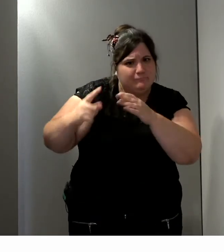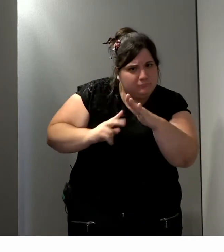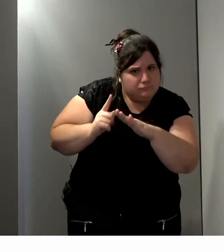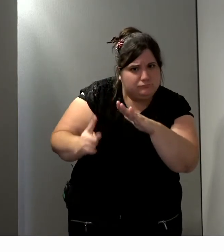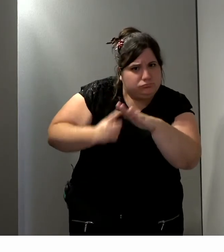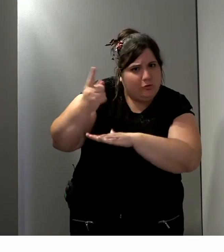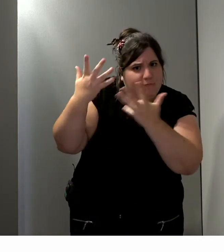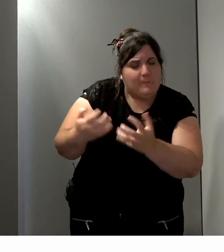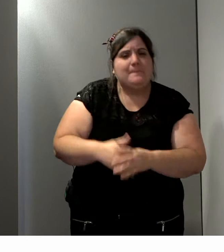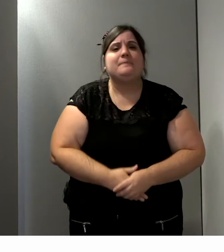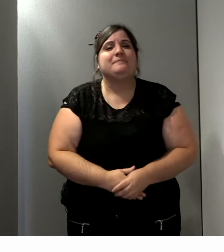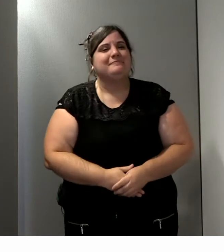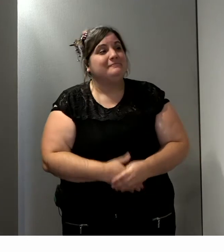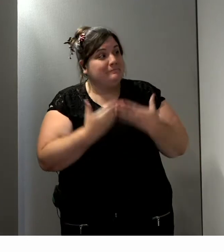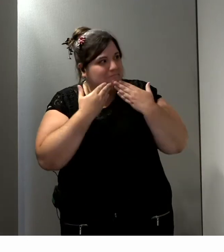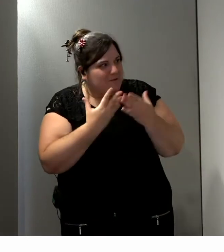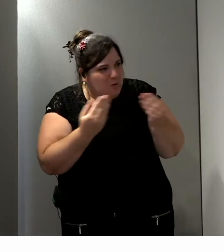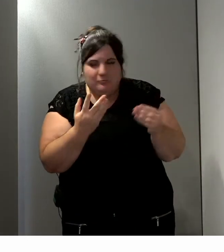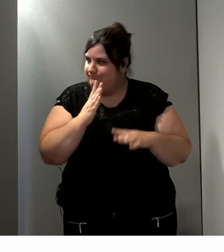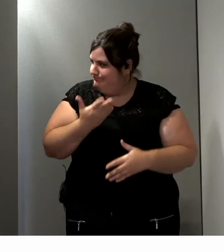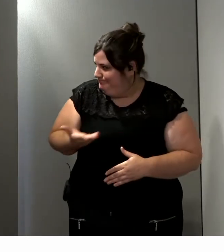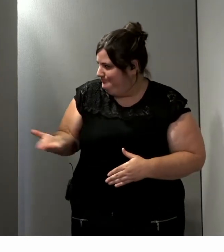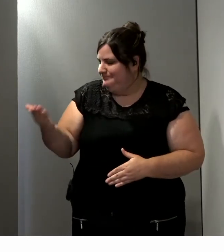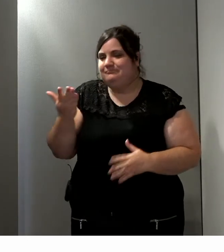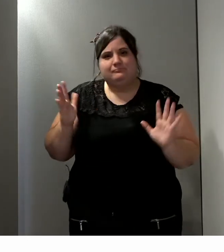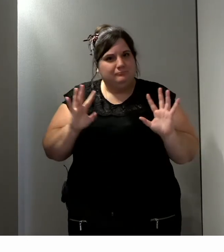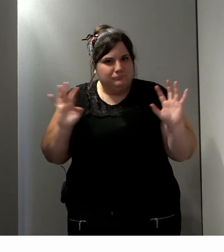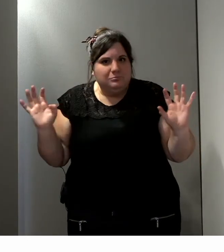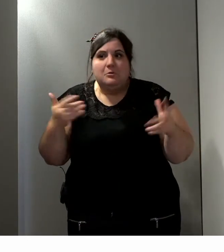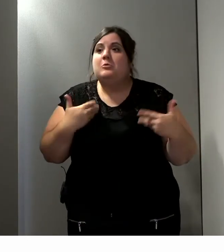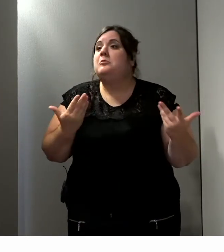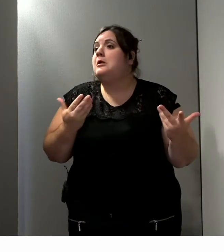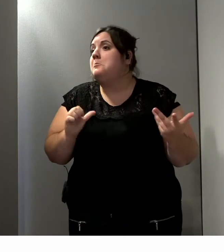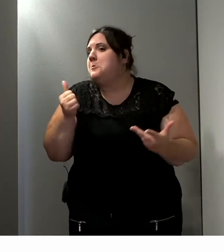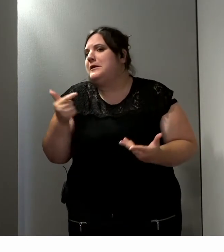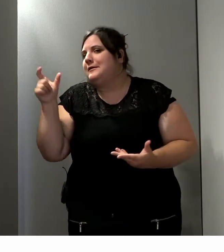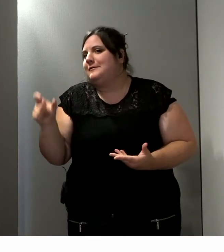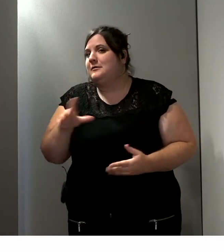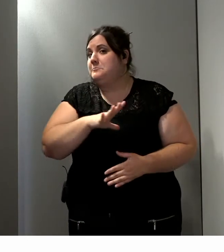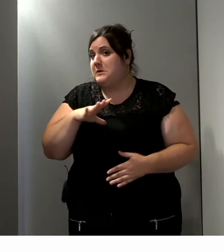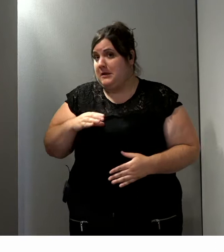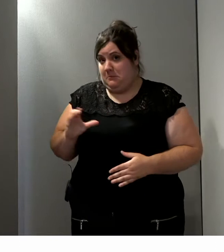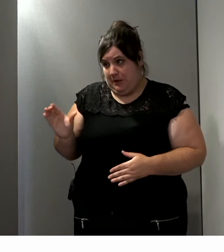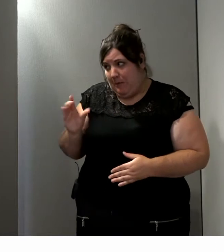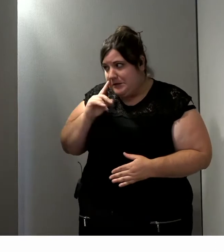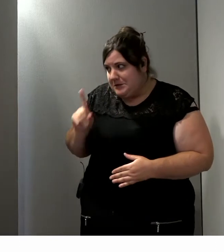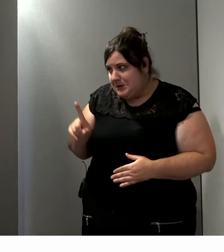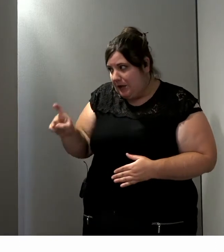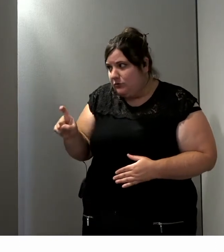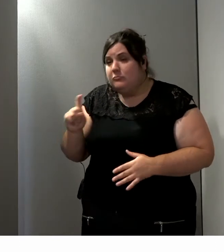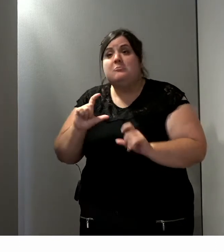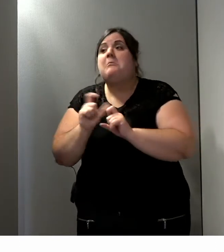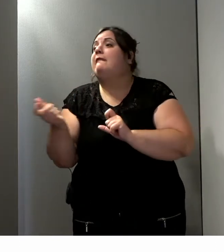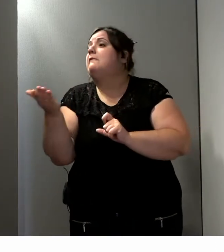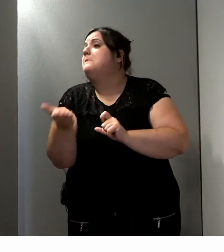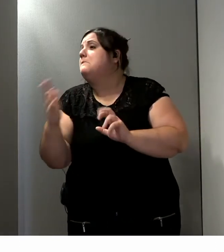cette table. Ma première question, et je la lance d'abord à vous, Madame Crabette, mais à qui voudra bien y répondre, peut-être un petit état des